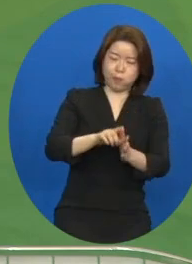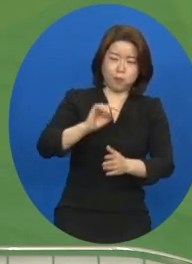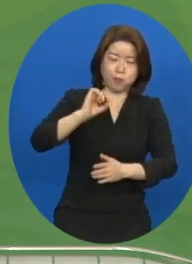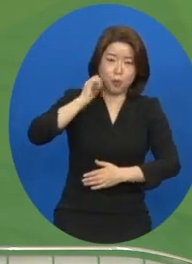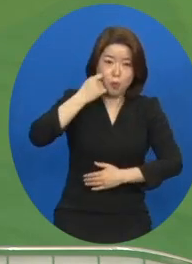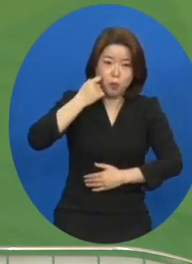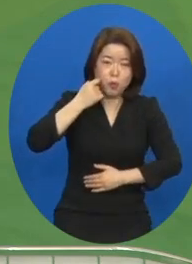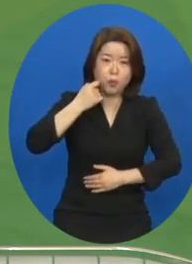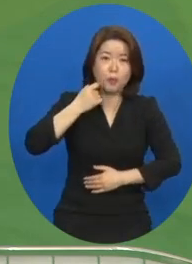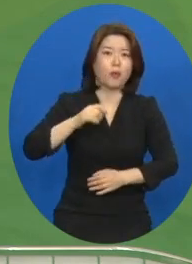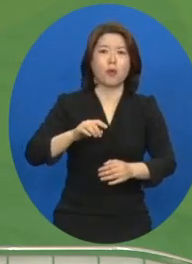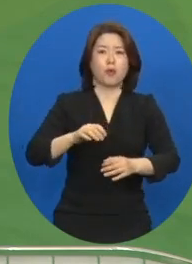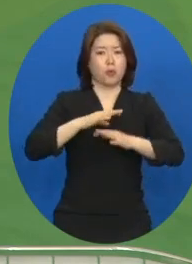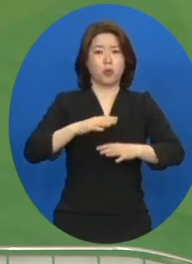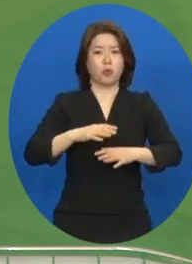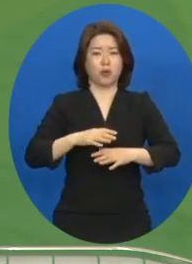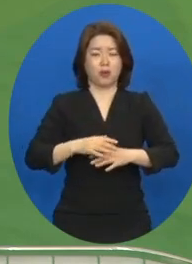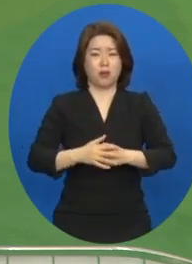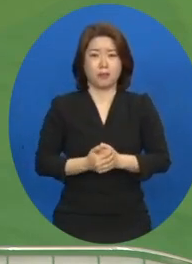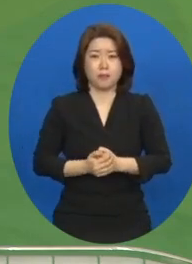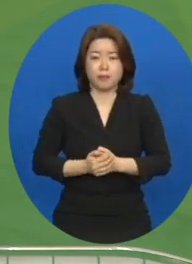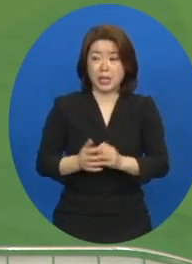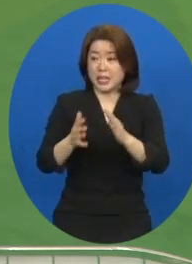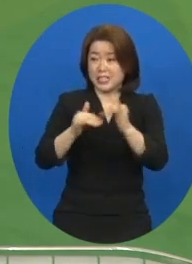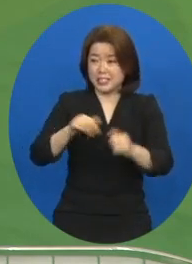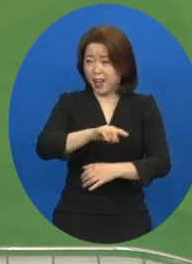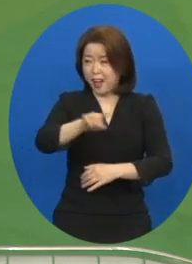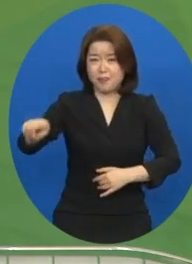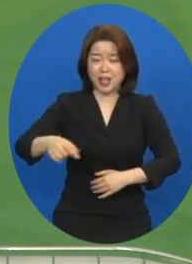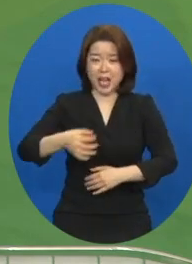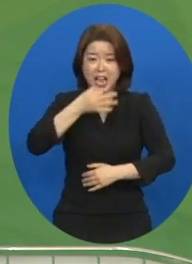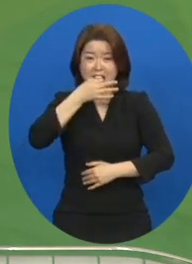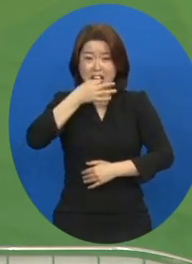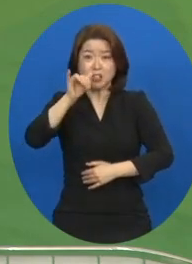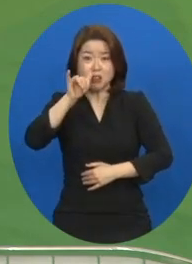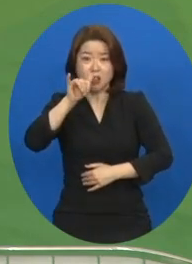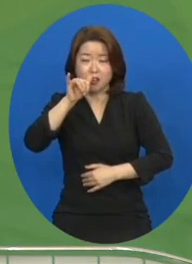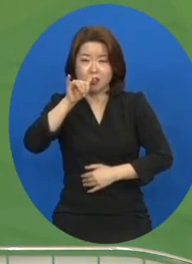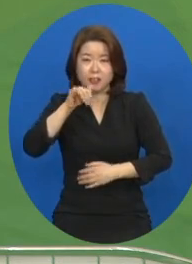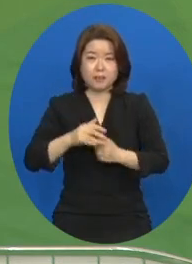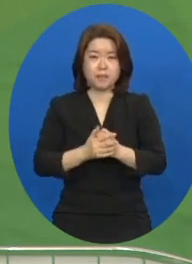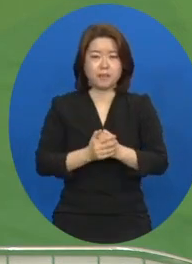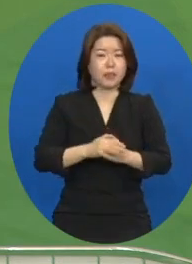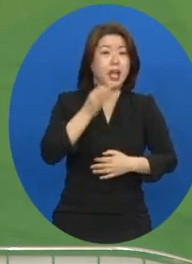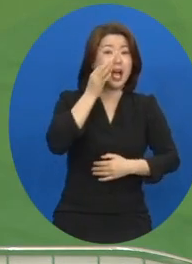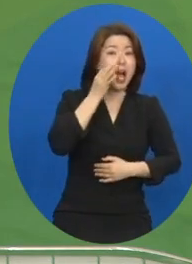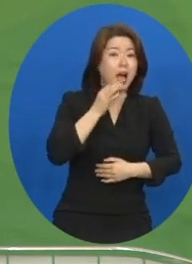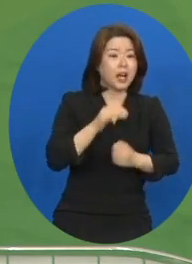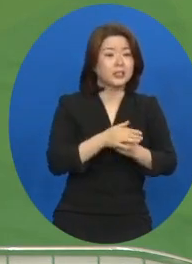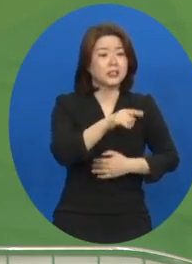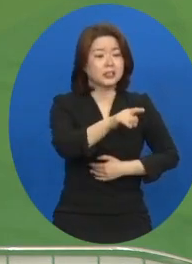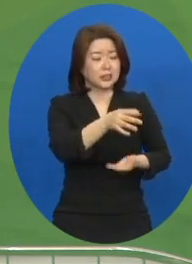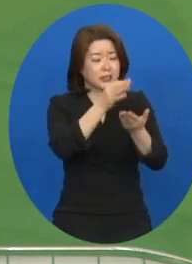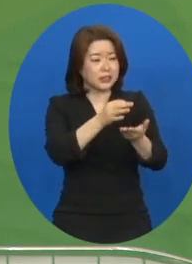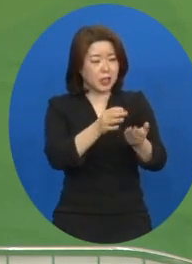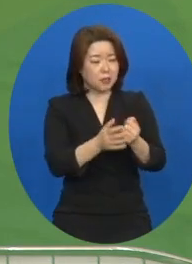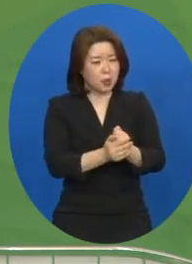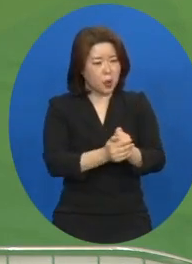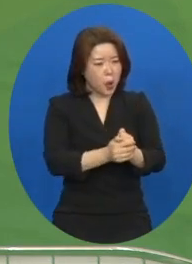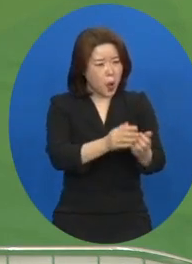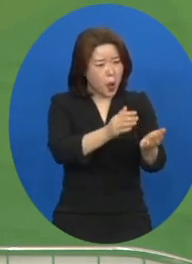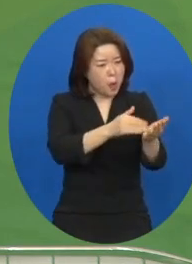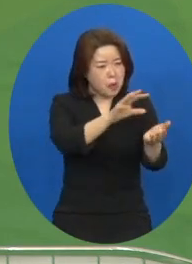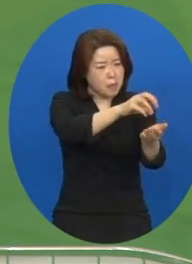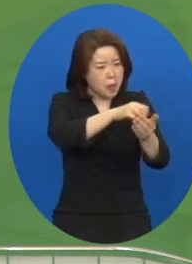정도로 놀라워요. 사람은 누구나 다 탐심이 있잖아요. 아간이 그 재물을 숨기는 걸